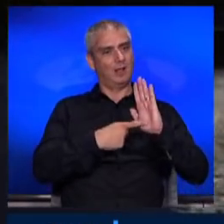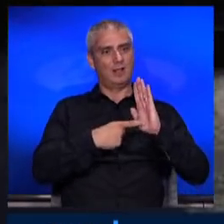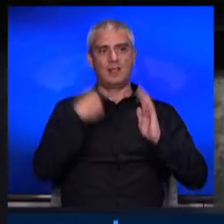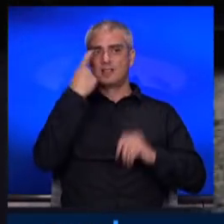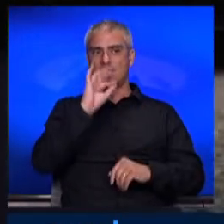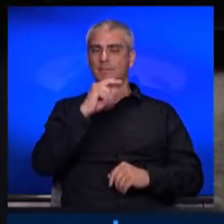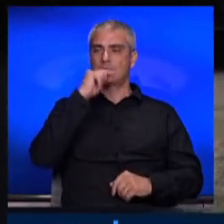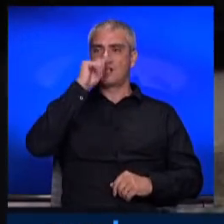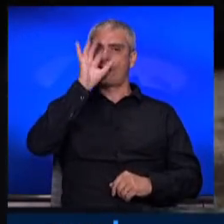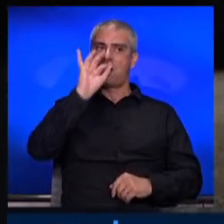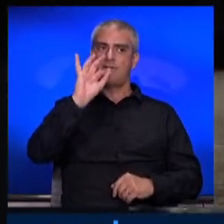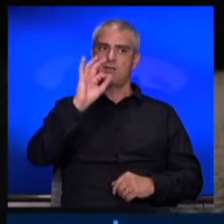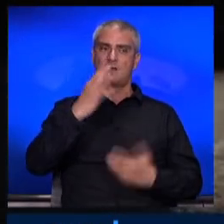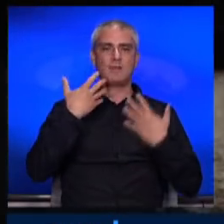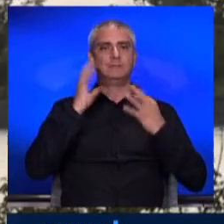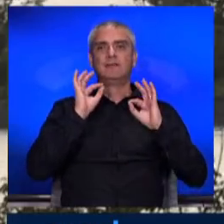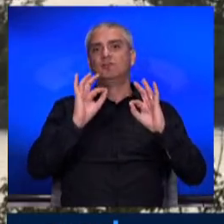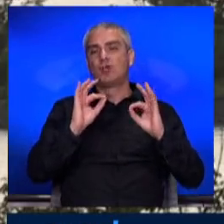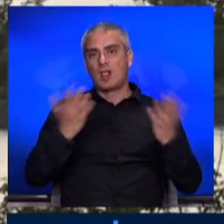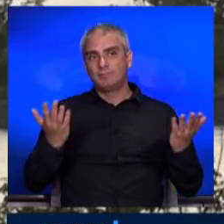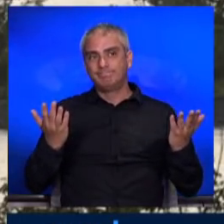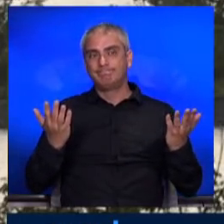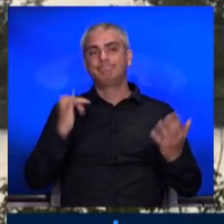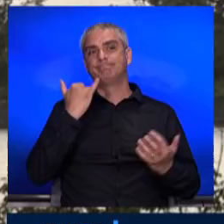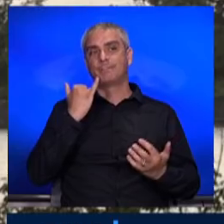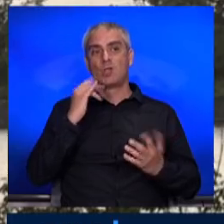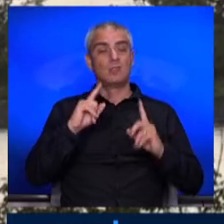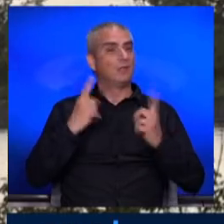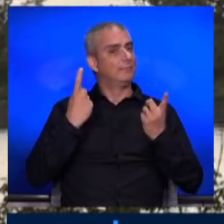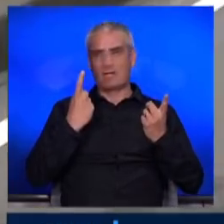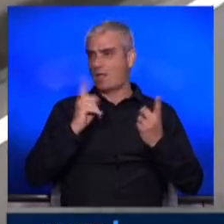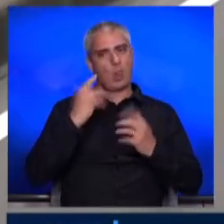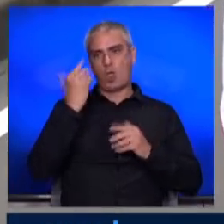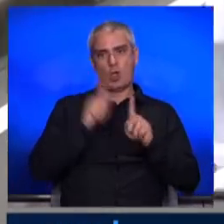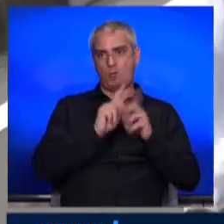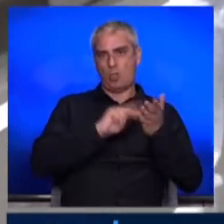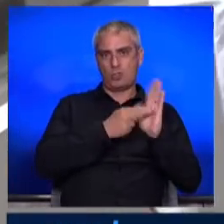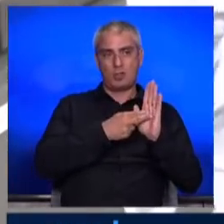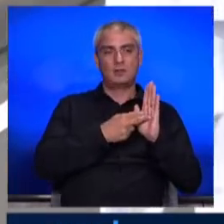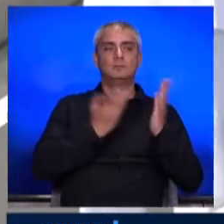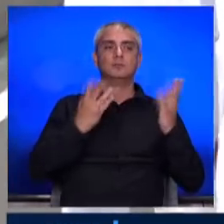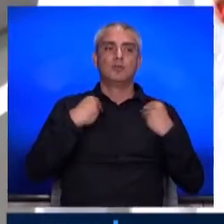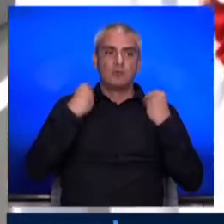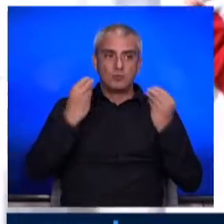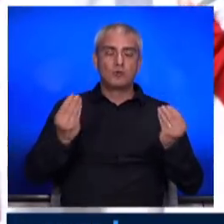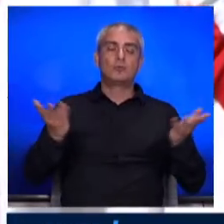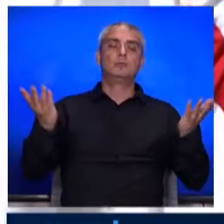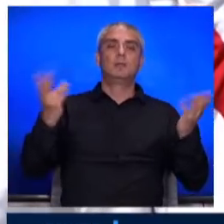תדמיתה, גאוותה ומצב הרוח שלה. אז נכון, מה שקרה רחוק ממה שתוכנן, עכשיו תנו להם איכשהו